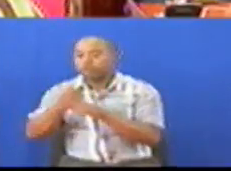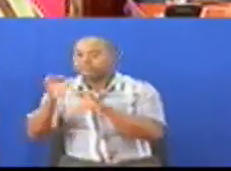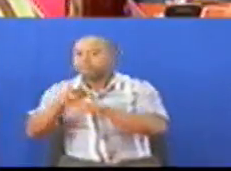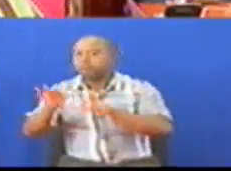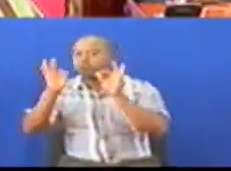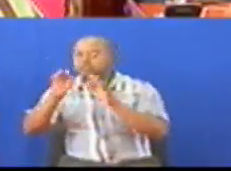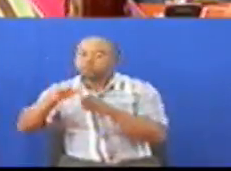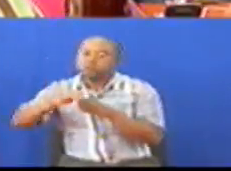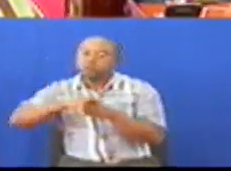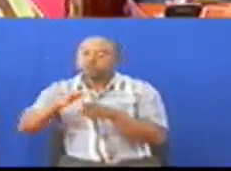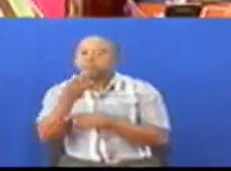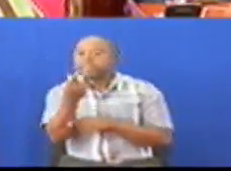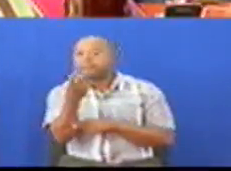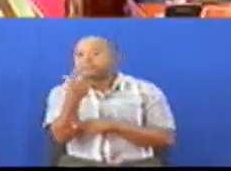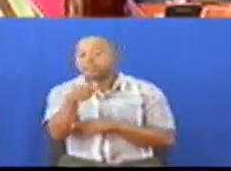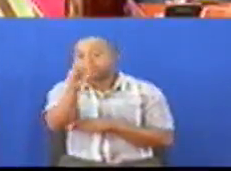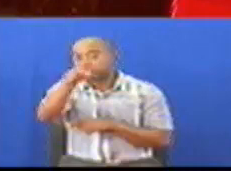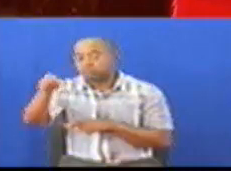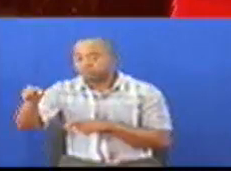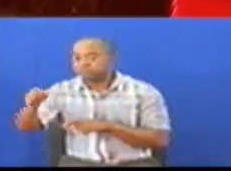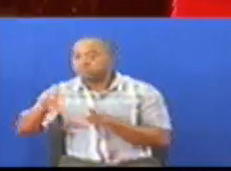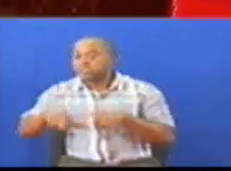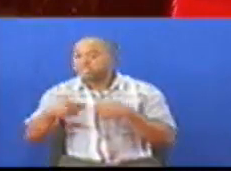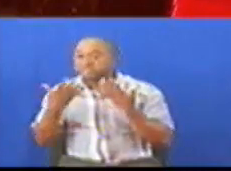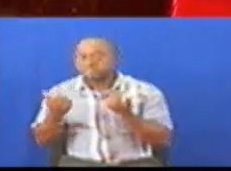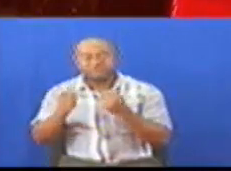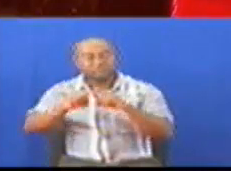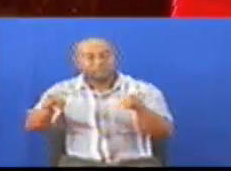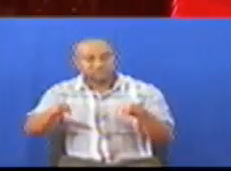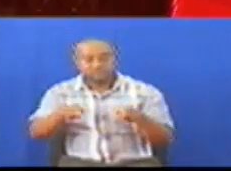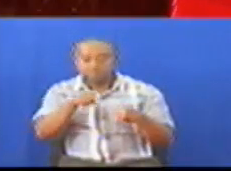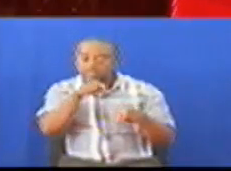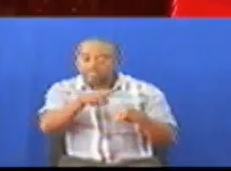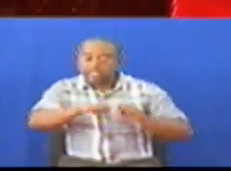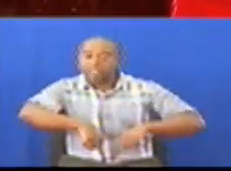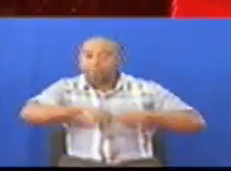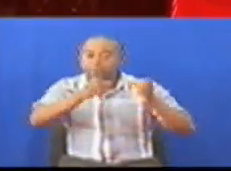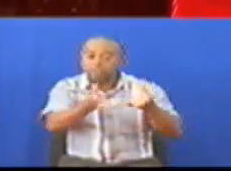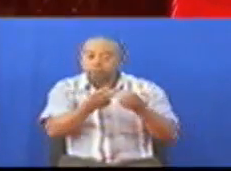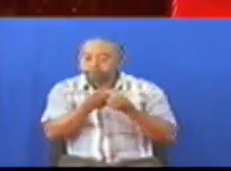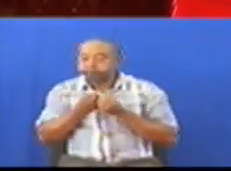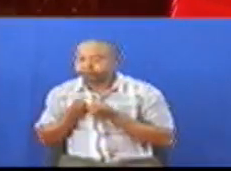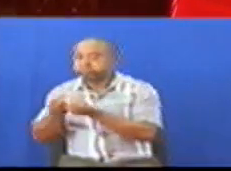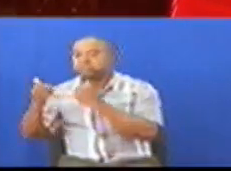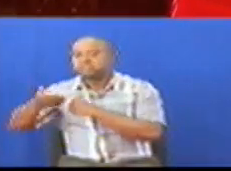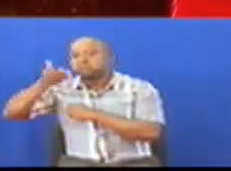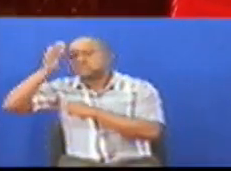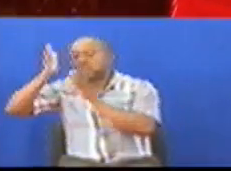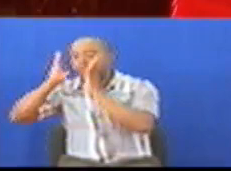wananchi. Lakini sasa kinachoendelea ni hila za kupoka mamlaka hayo na kuarejesha serikali kuu. Jambo